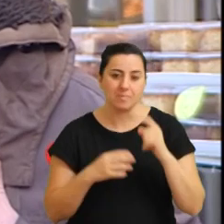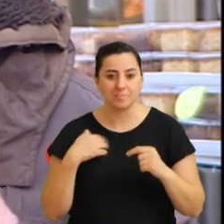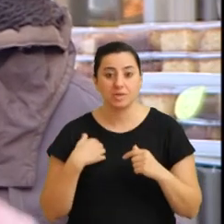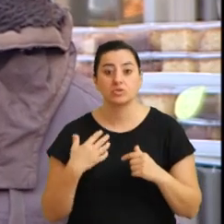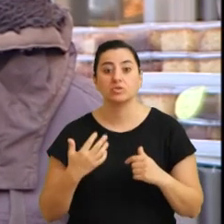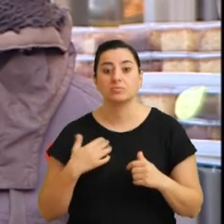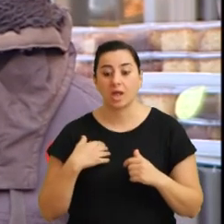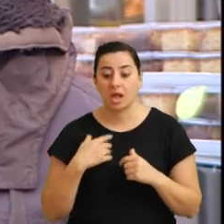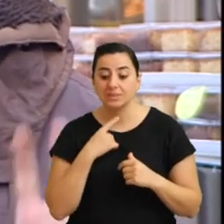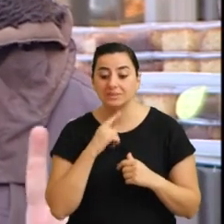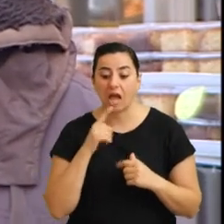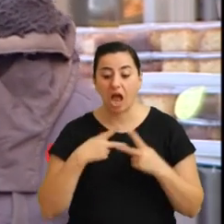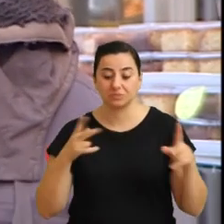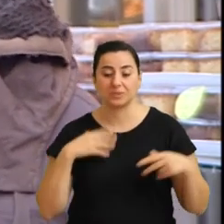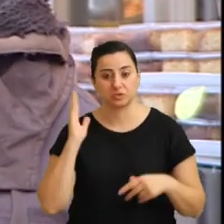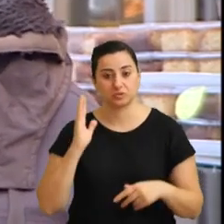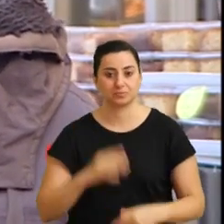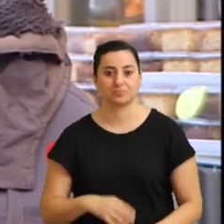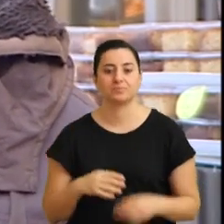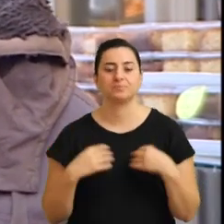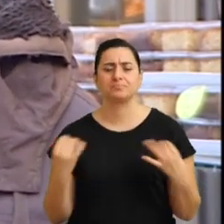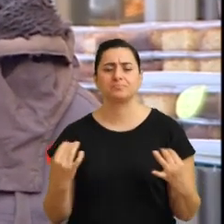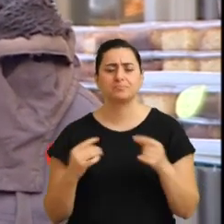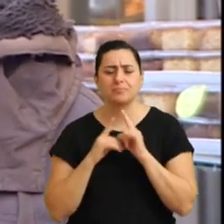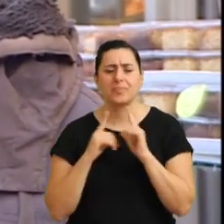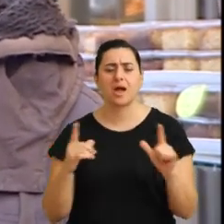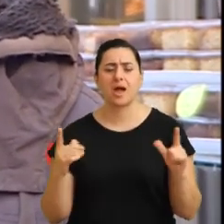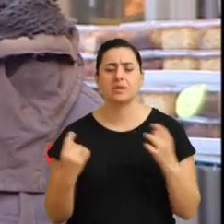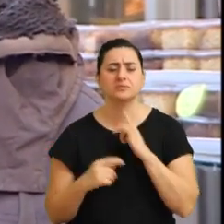beni tutmayın. Benim sesimi açmam lazım. Tamam.